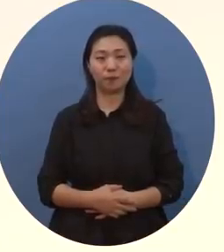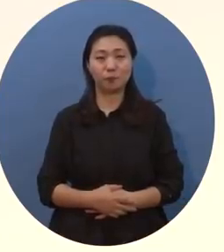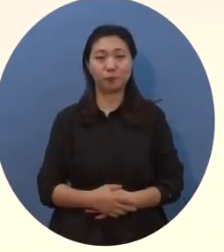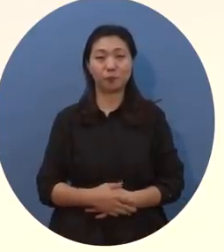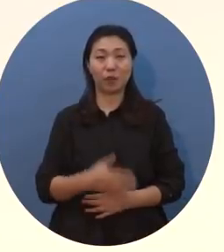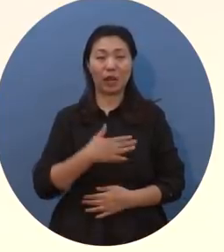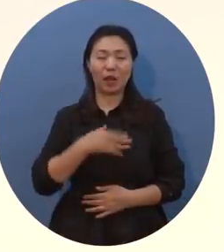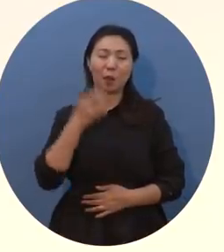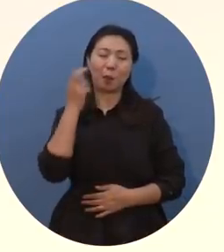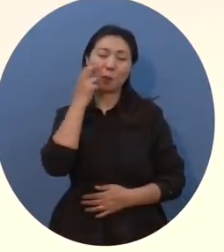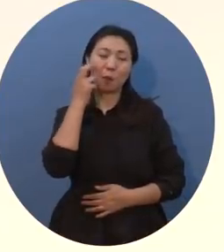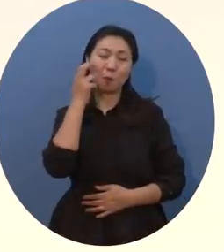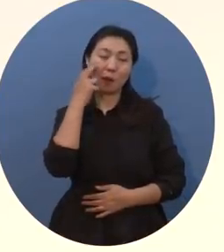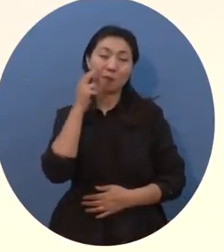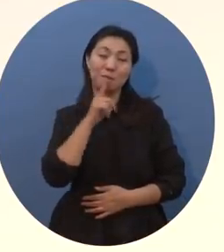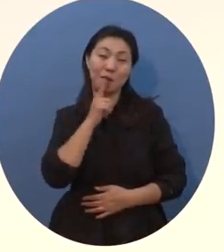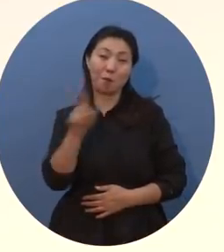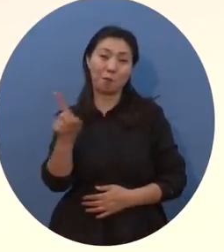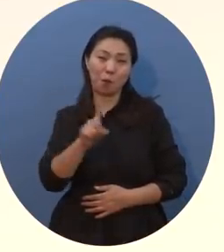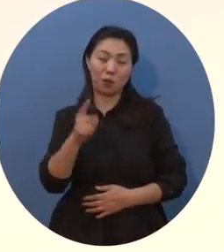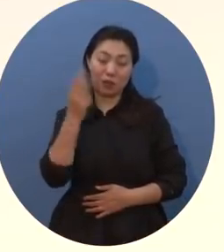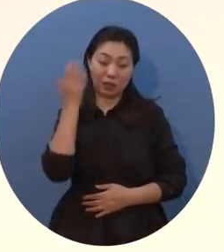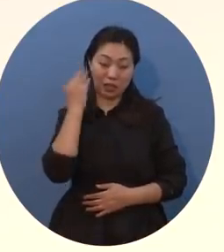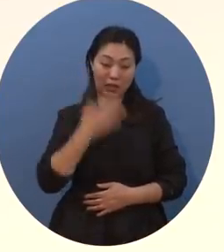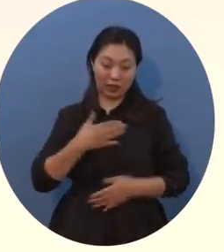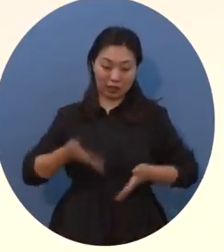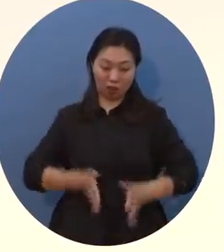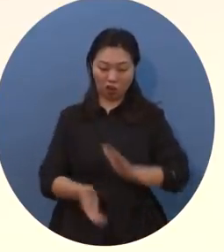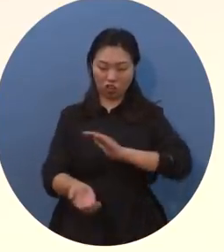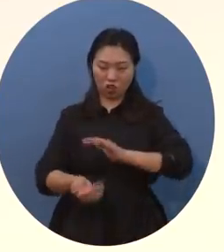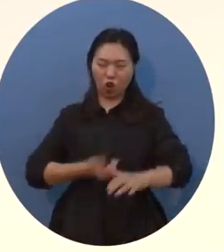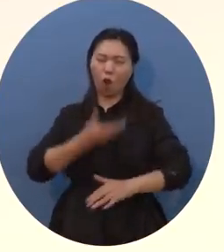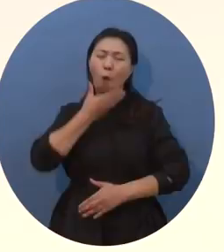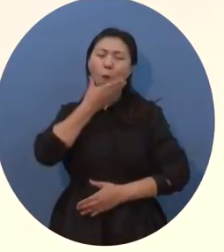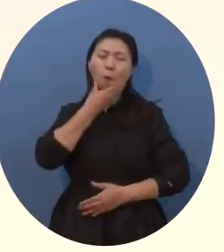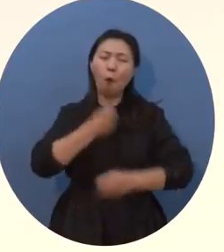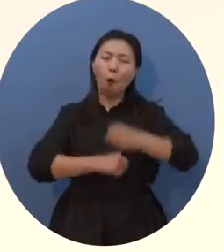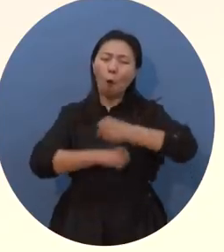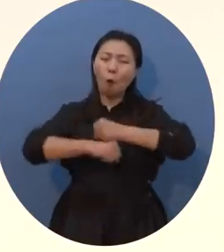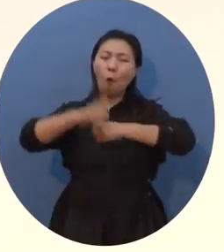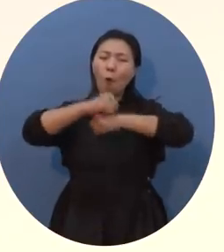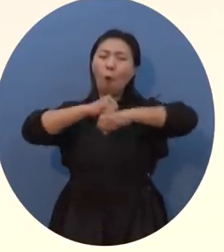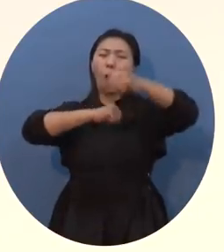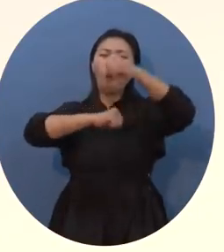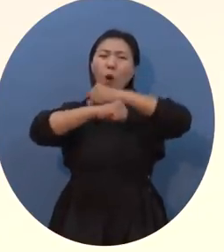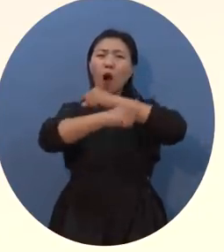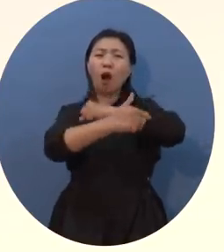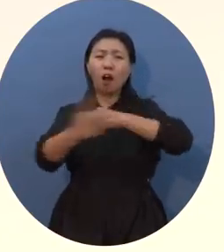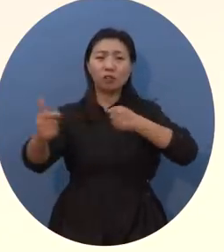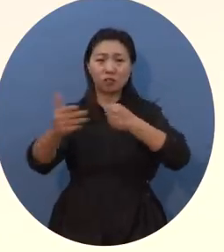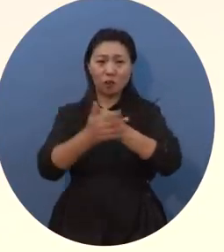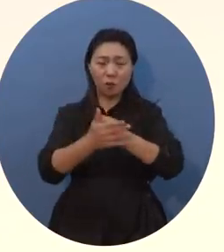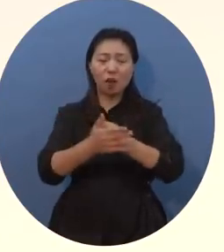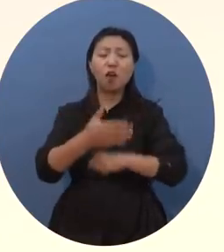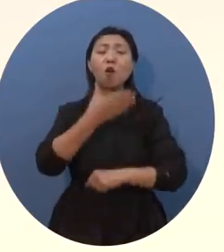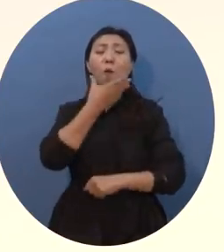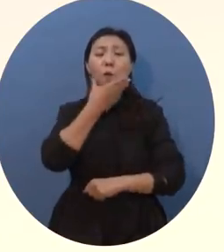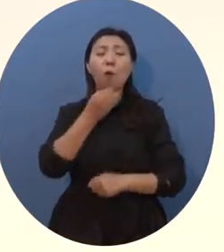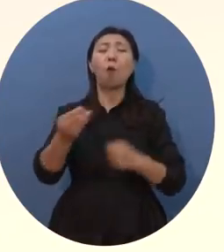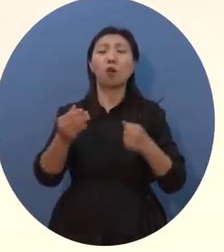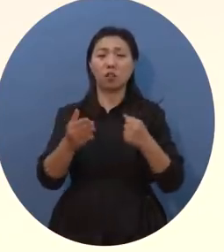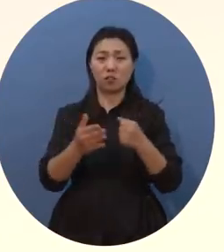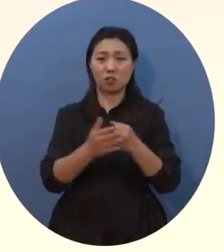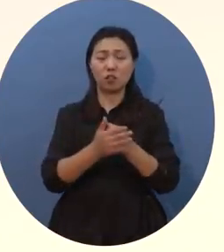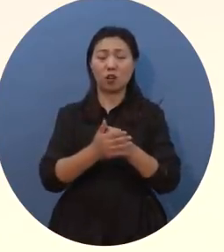제가 이런 농담을 하죠. 나는 전생에 복을 많이 지어가지고 그 공덕으로 이